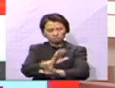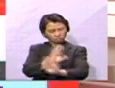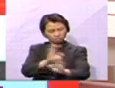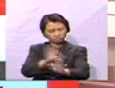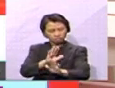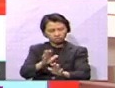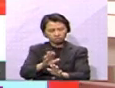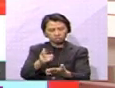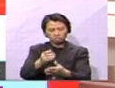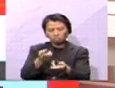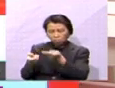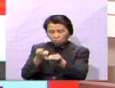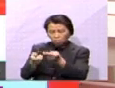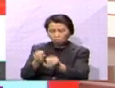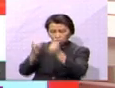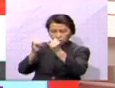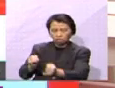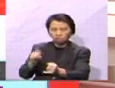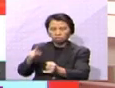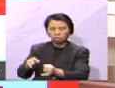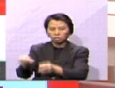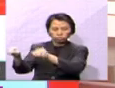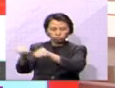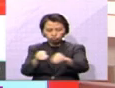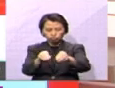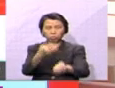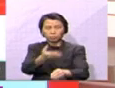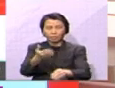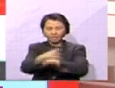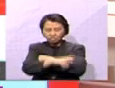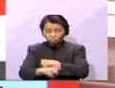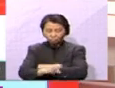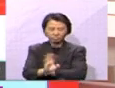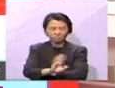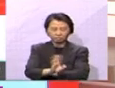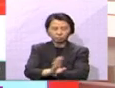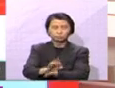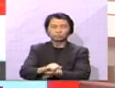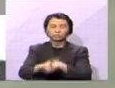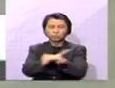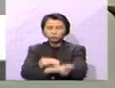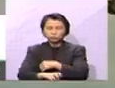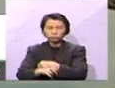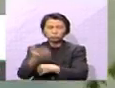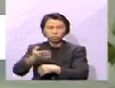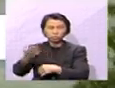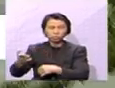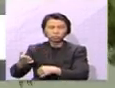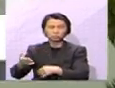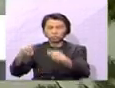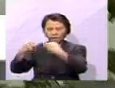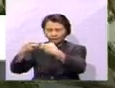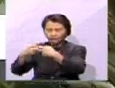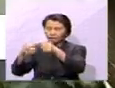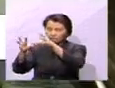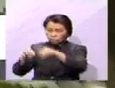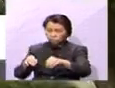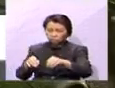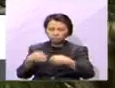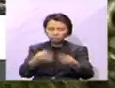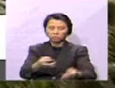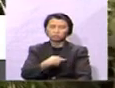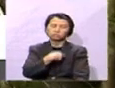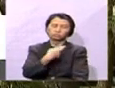jangan berurusan dengan individu yang menjual barangan mencurigakan kecurian aset-aset sedemikian bukan hanya mendatangkan